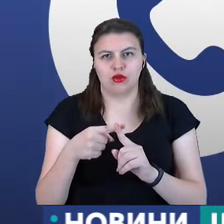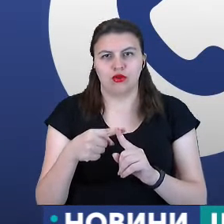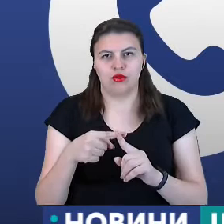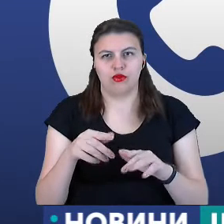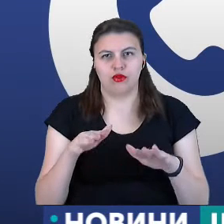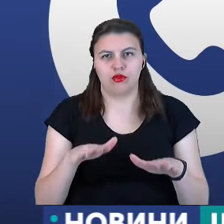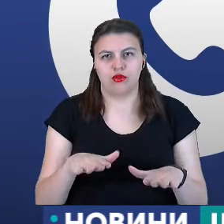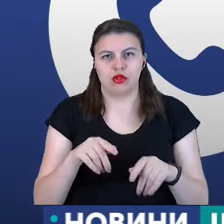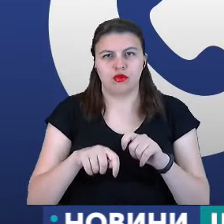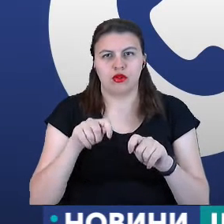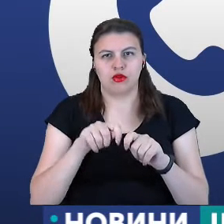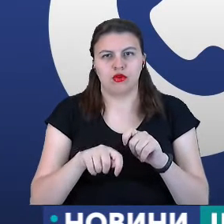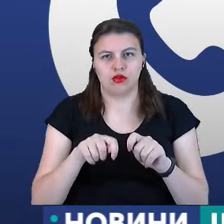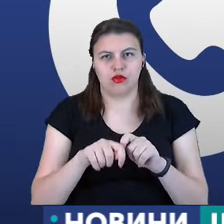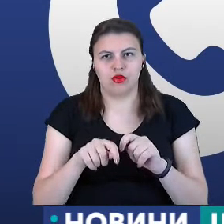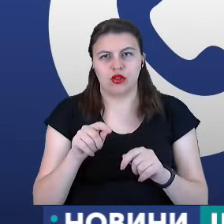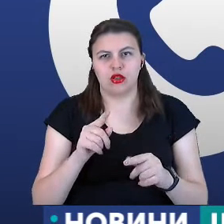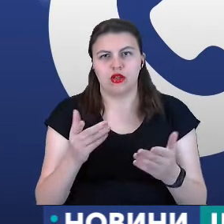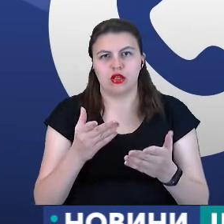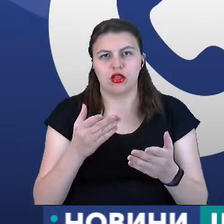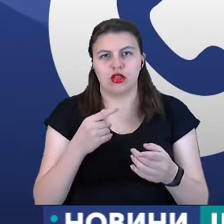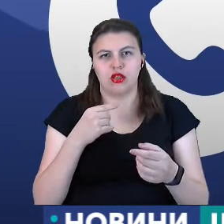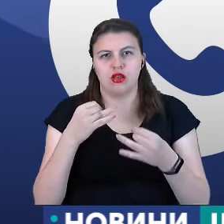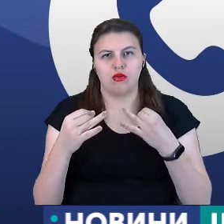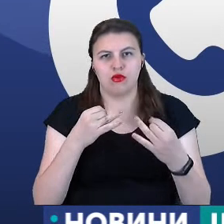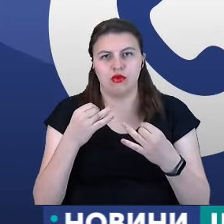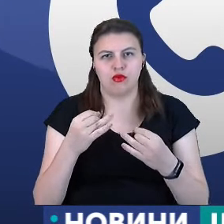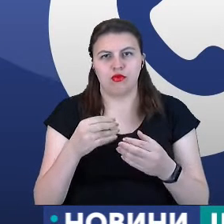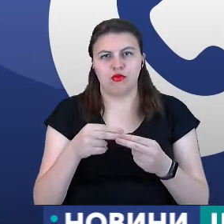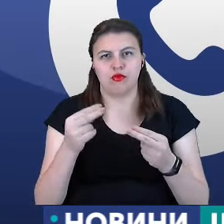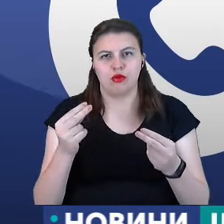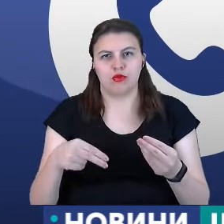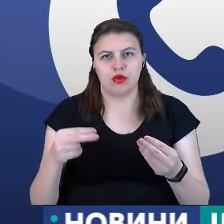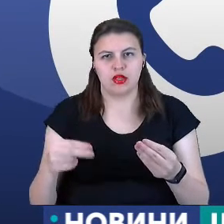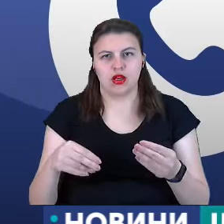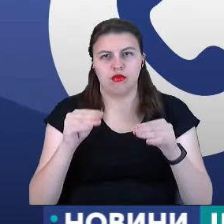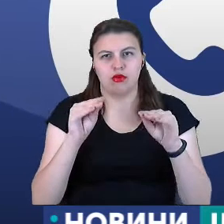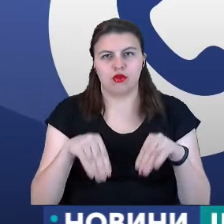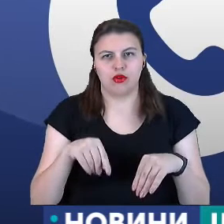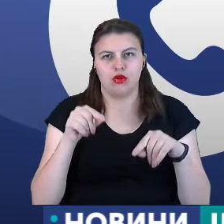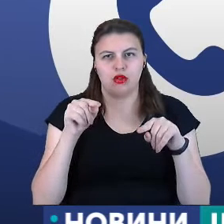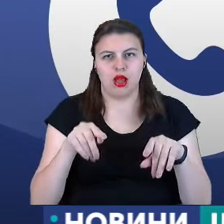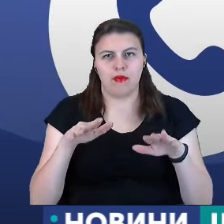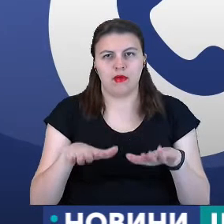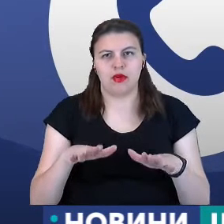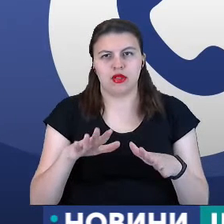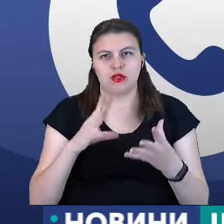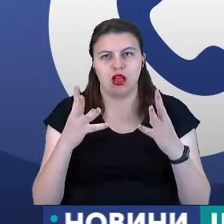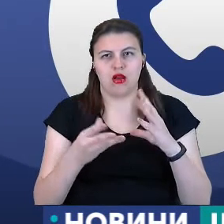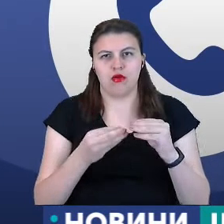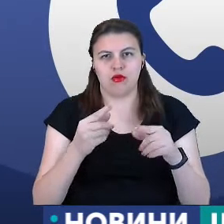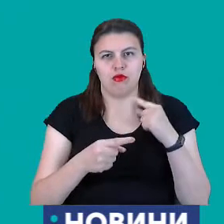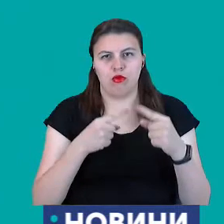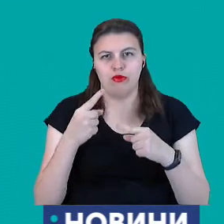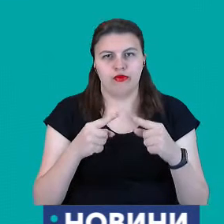інспектувати, які не обговорювались, підписати протокол на місці, яке вони там не можна, його загалом і мова не йшлася про